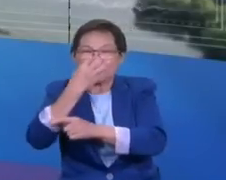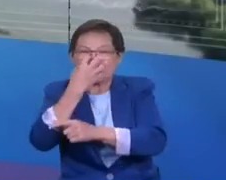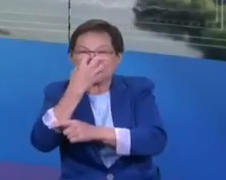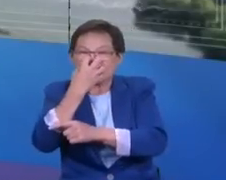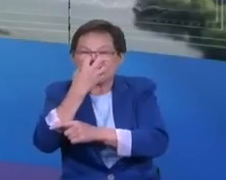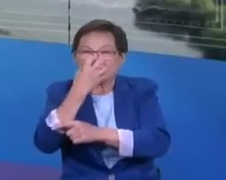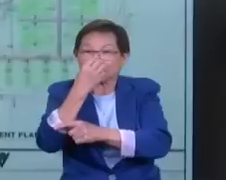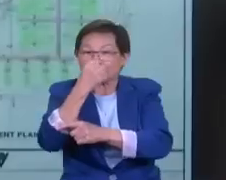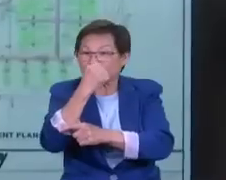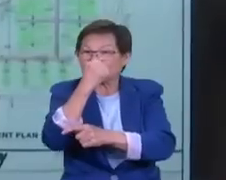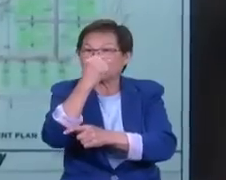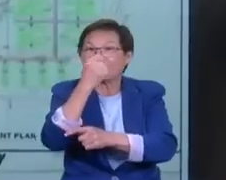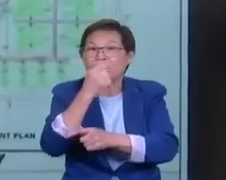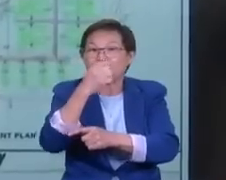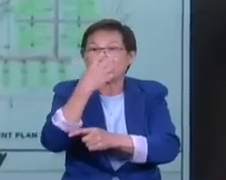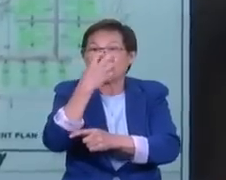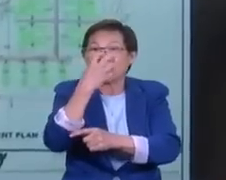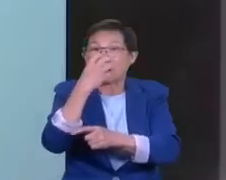Sabah